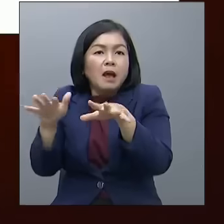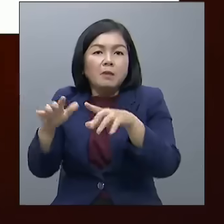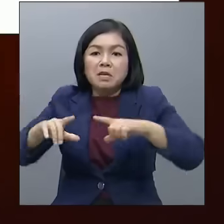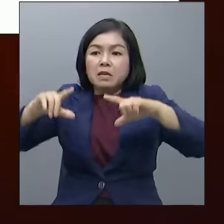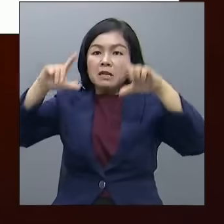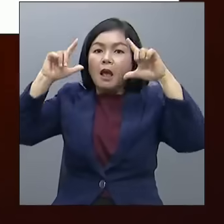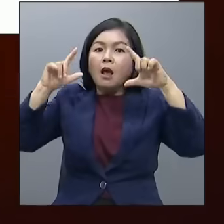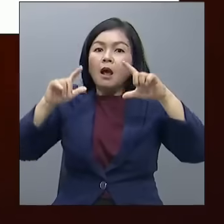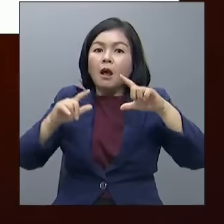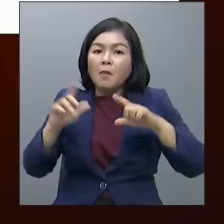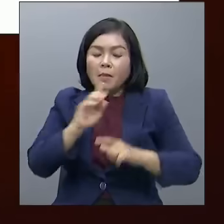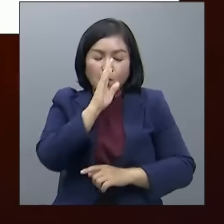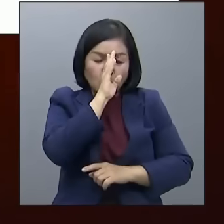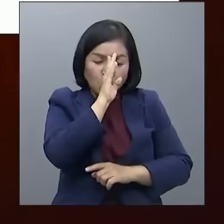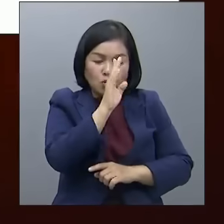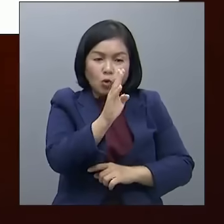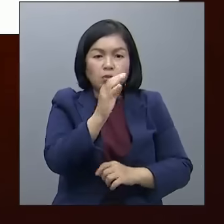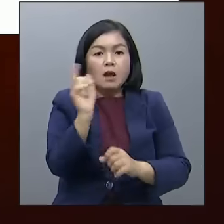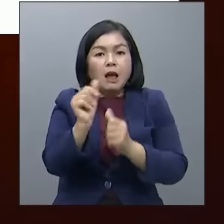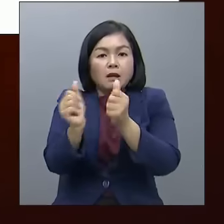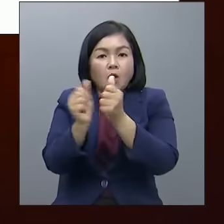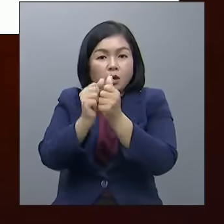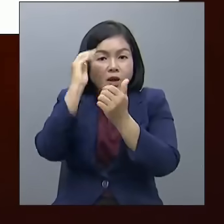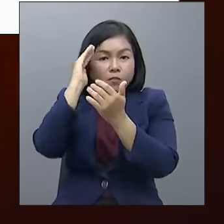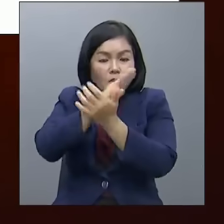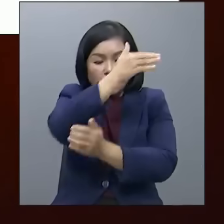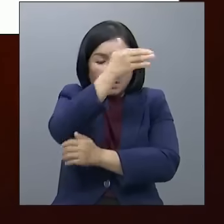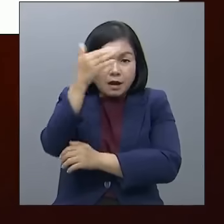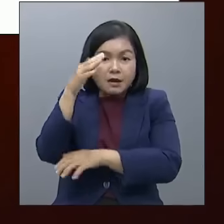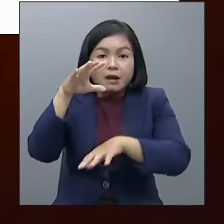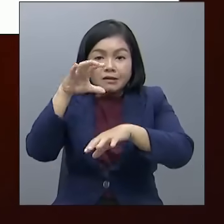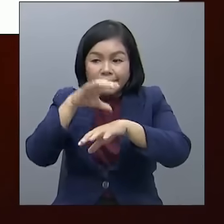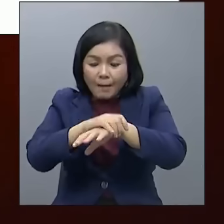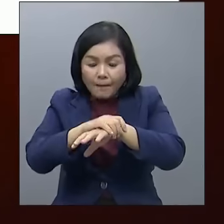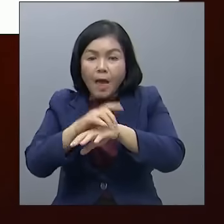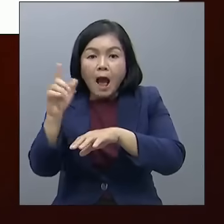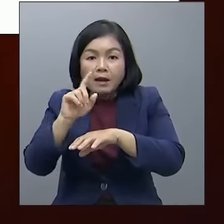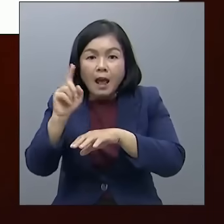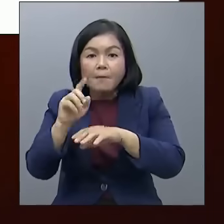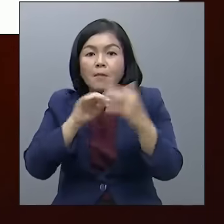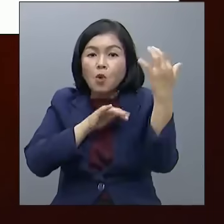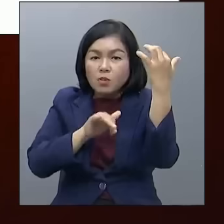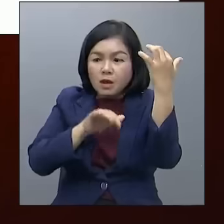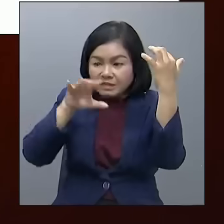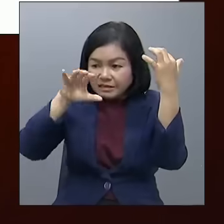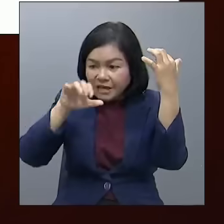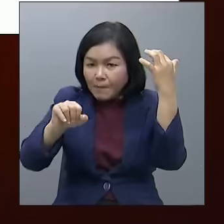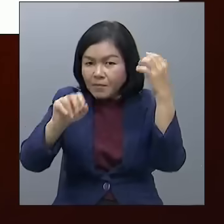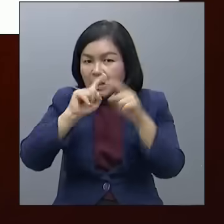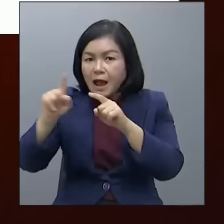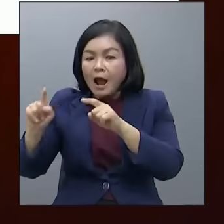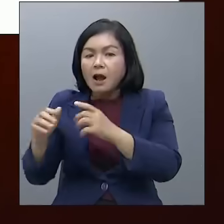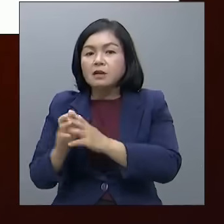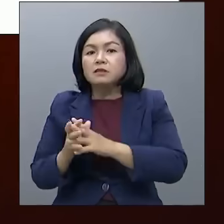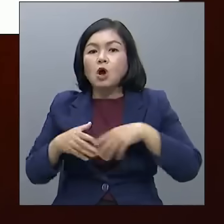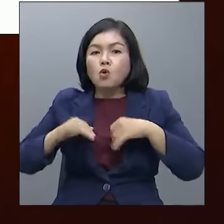มือปราบสายธรรมะเป็นรองผบ.ที่ทำงานด้านปราบปรามคดีไซเบอร์เป็นงานละเมิดทรัพย์สินทางปัญญา